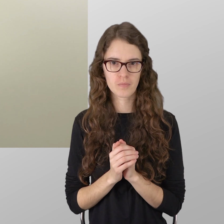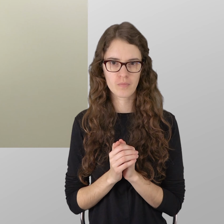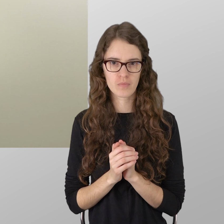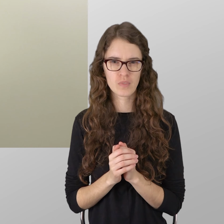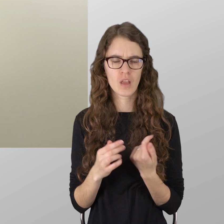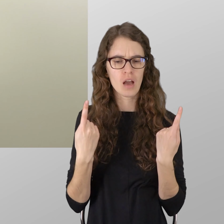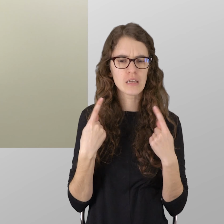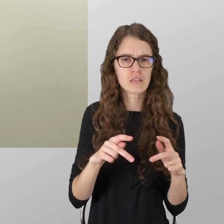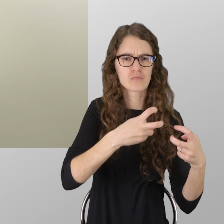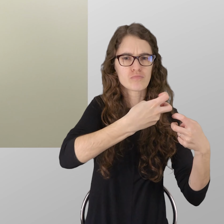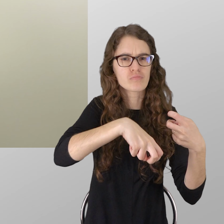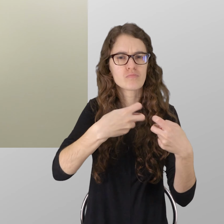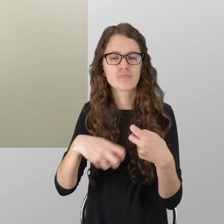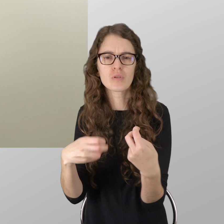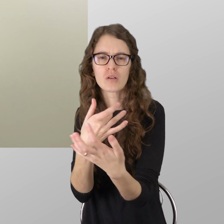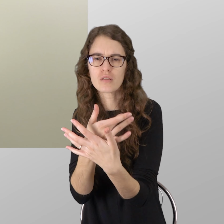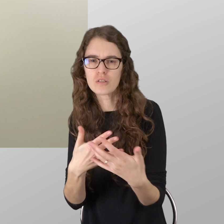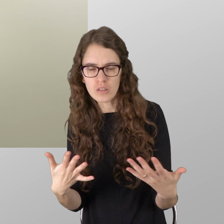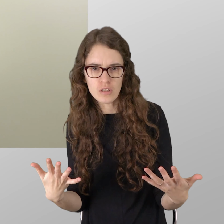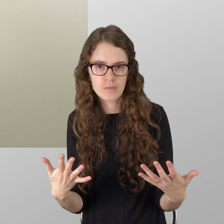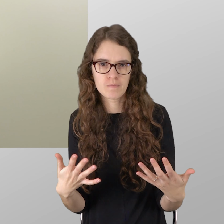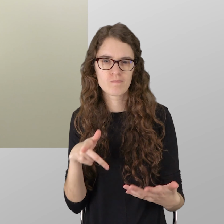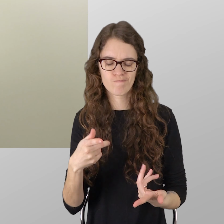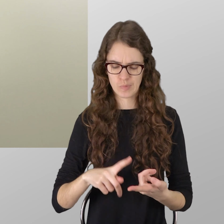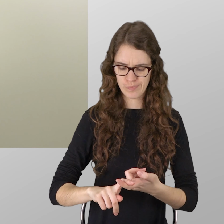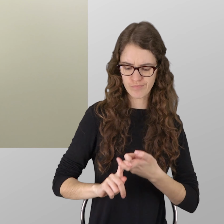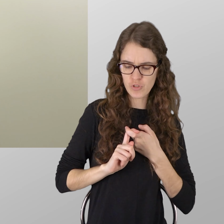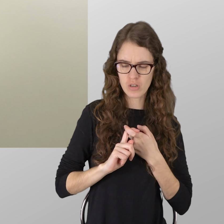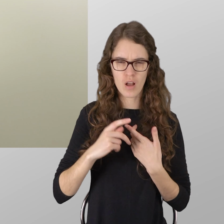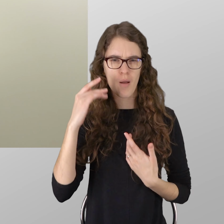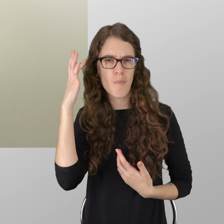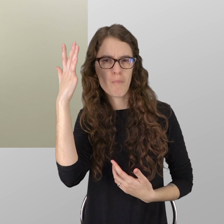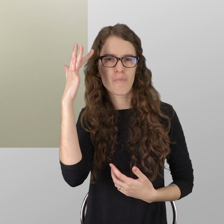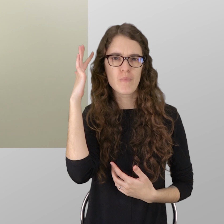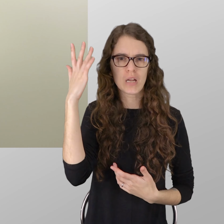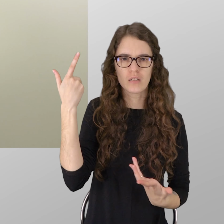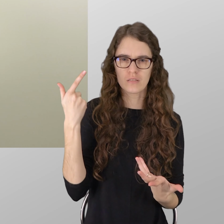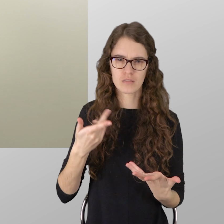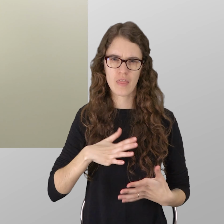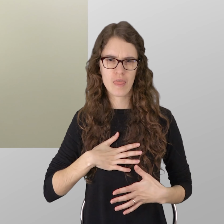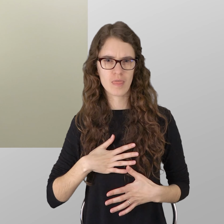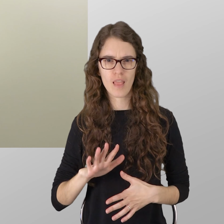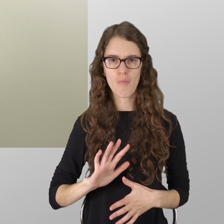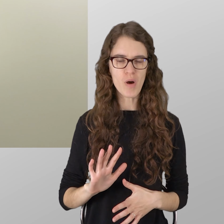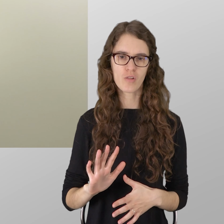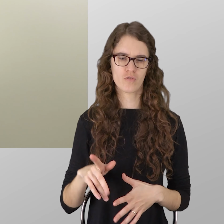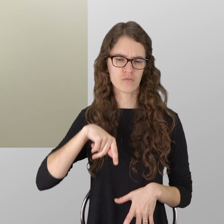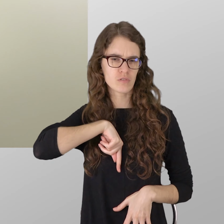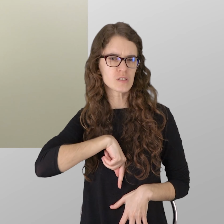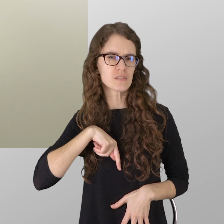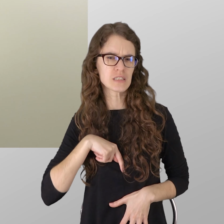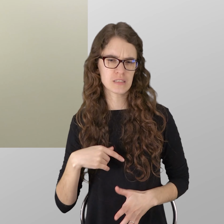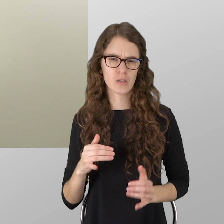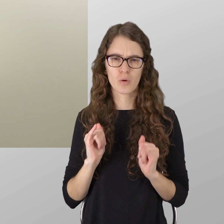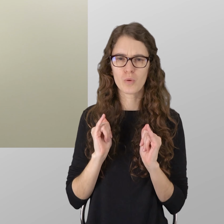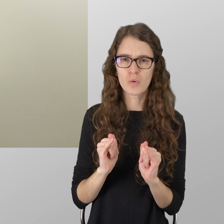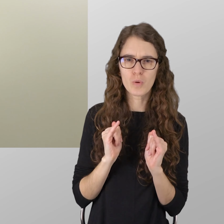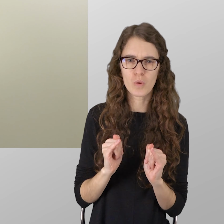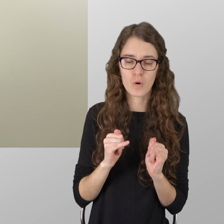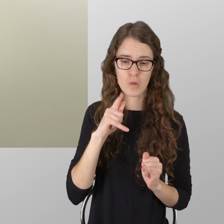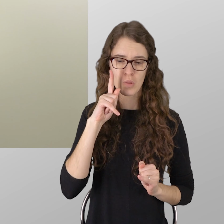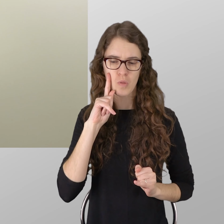kompulsinio sutrikimo metu žmogui kyla nemalonios mintis ir vidiniai pojučiai, kuriuos norint